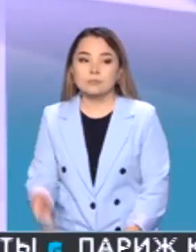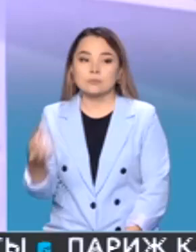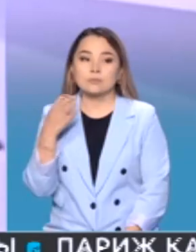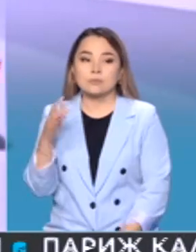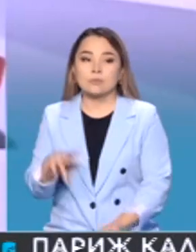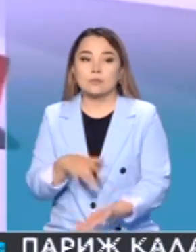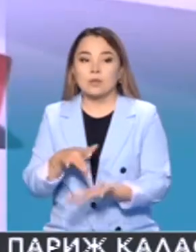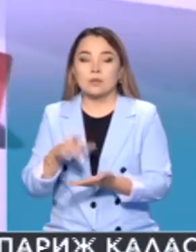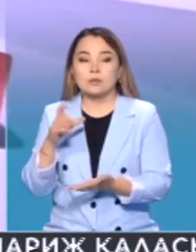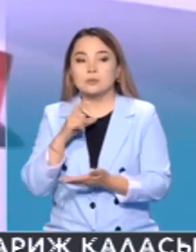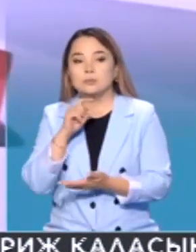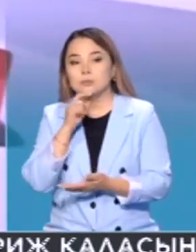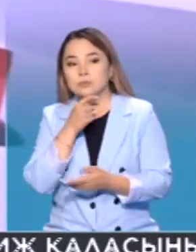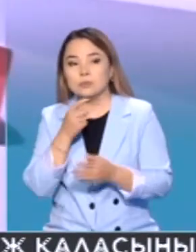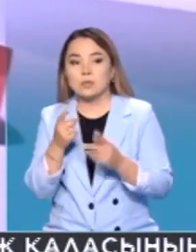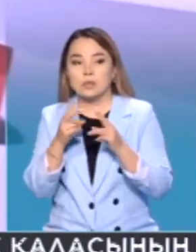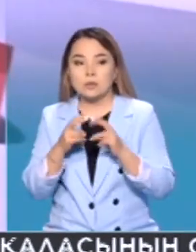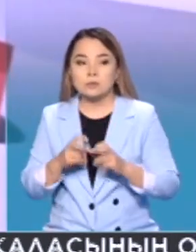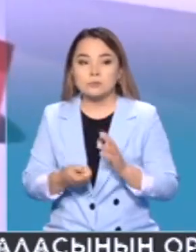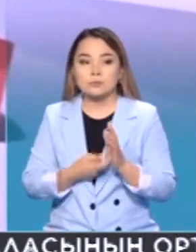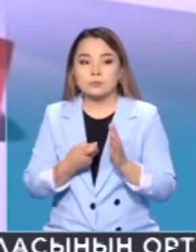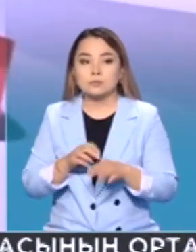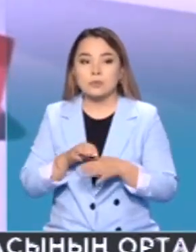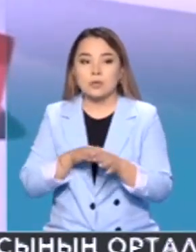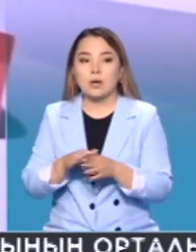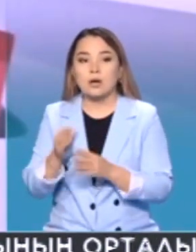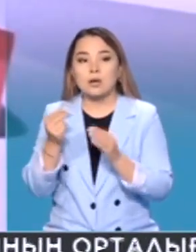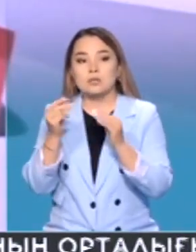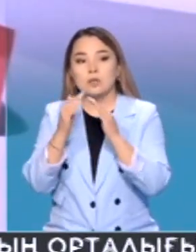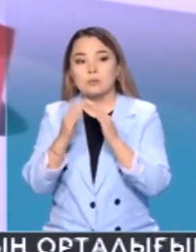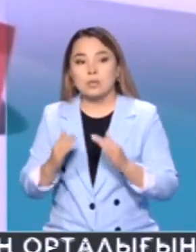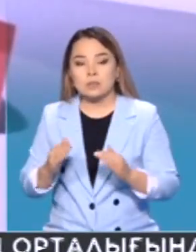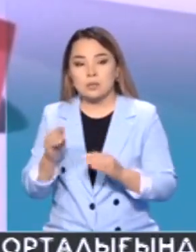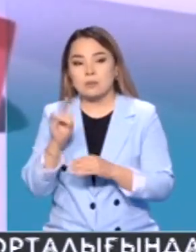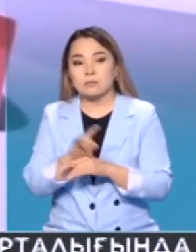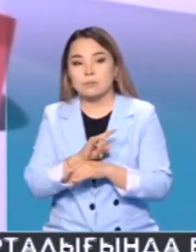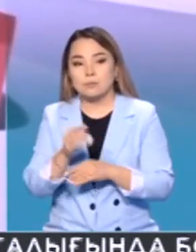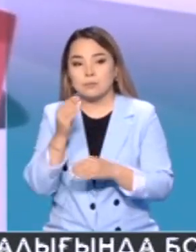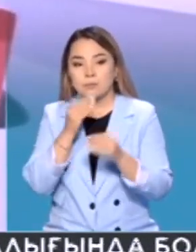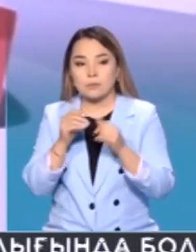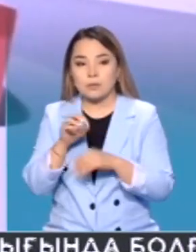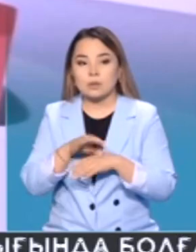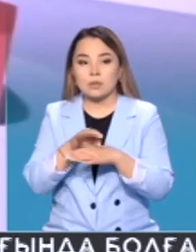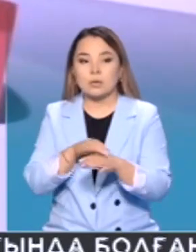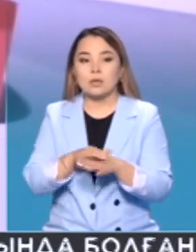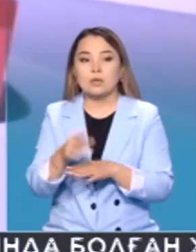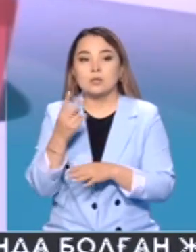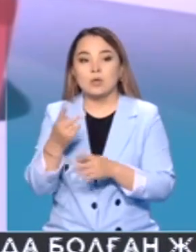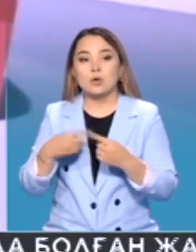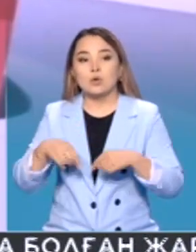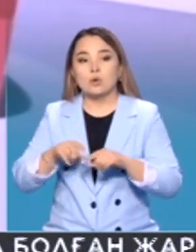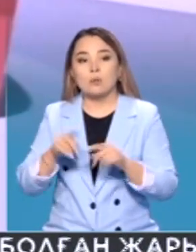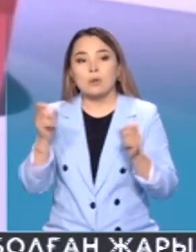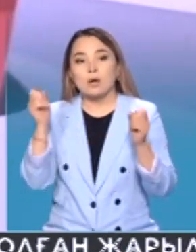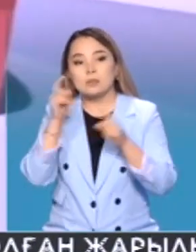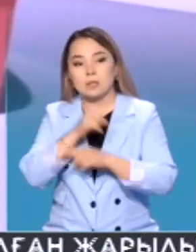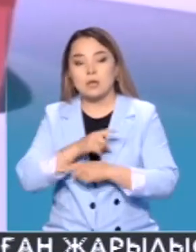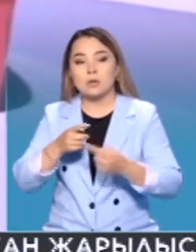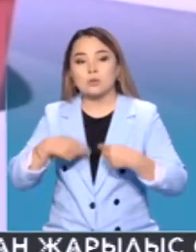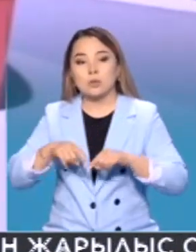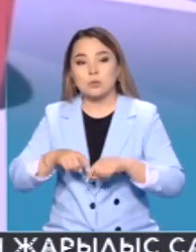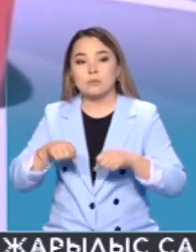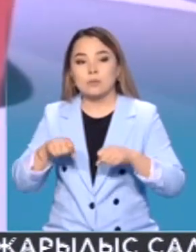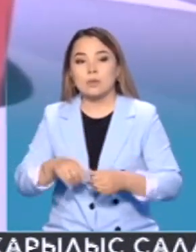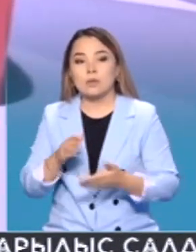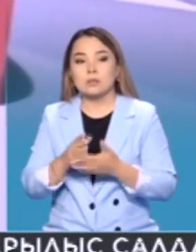Қызылордада экономикалық тергеп-тексеру департаменті қаржы пирамидасын құрып алаяқтықпен айналысқан 2 ұйымды анықтады. Құзырлы орган